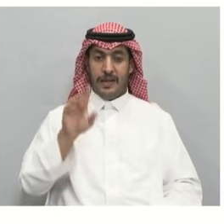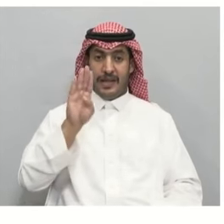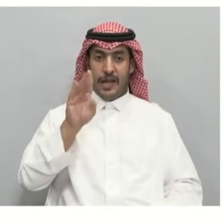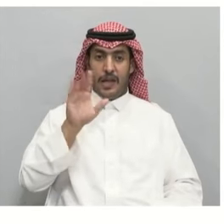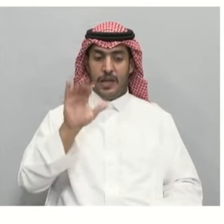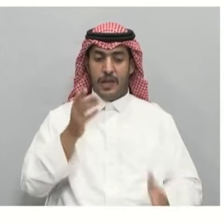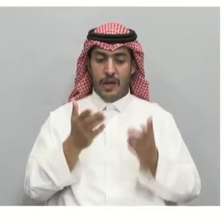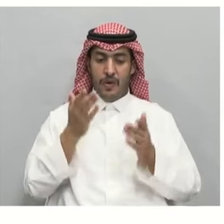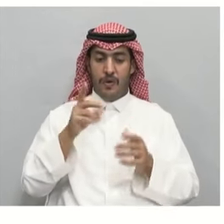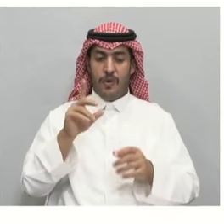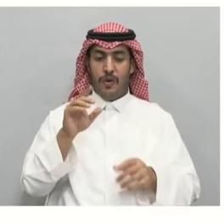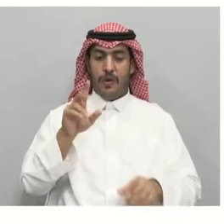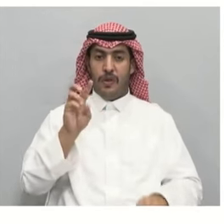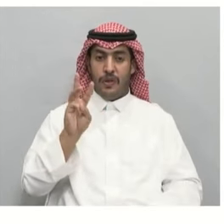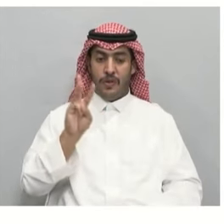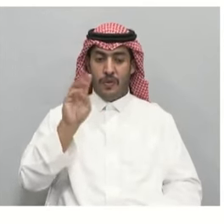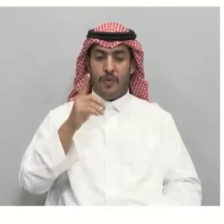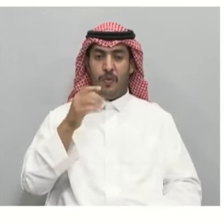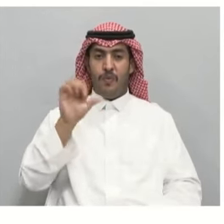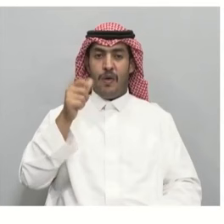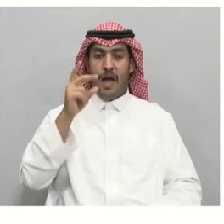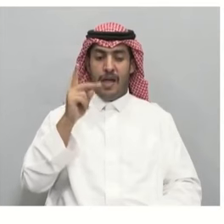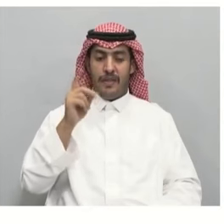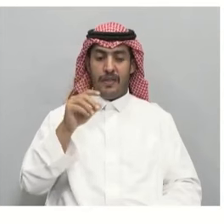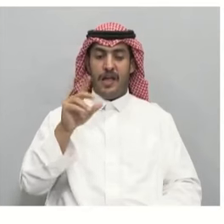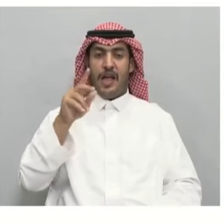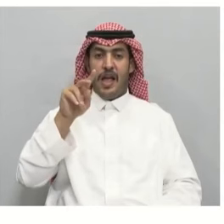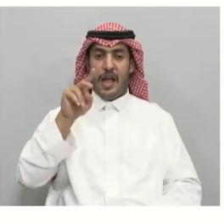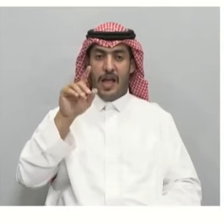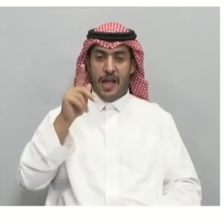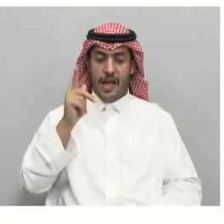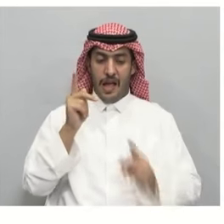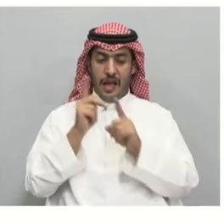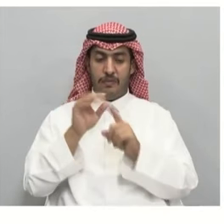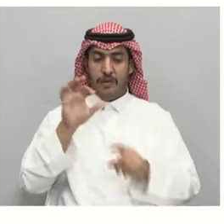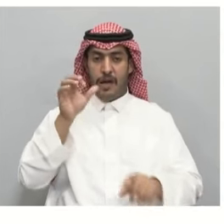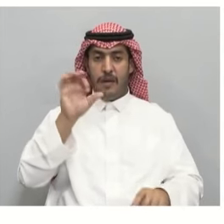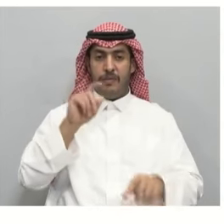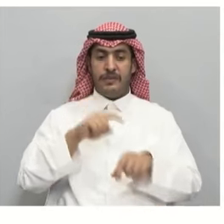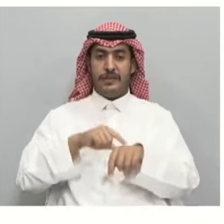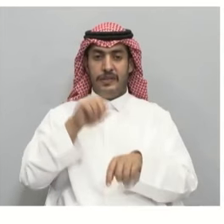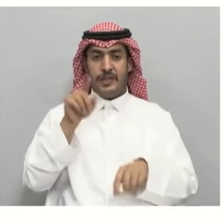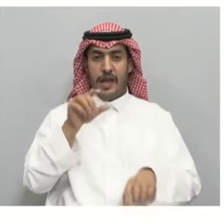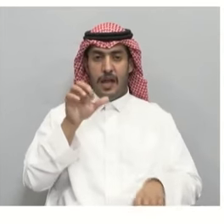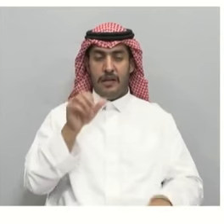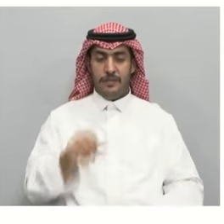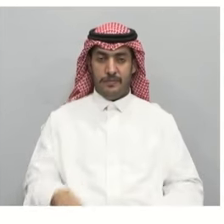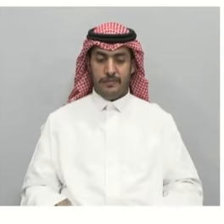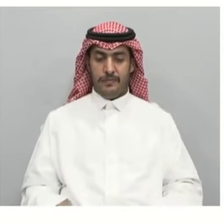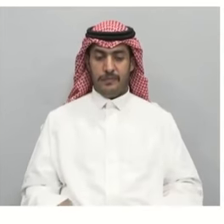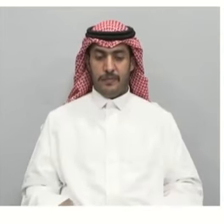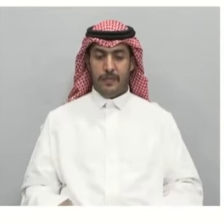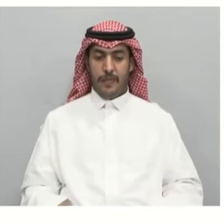كيلو دبليو من وات اتش من اور او ساعه